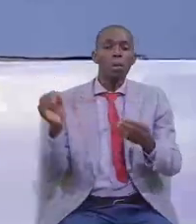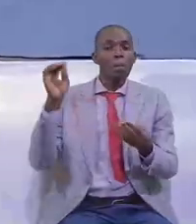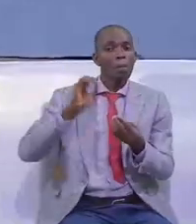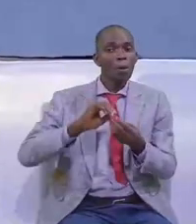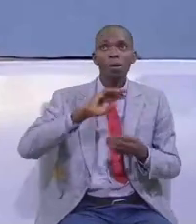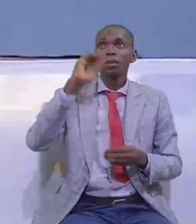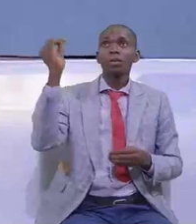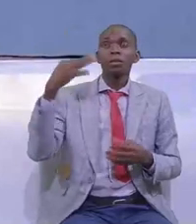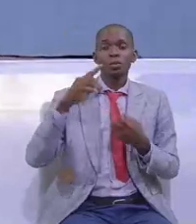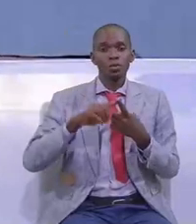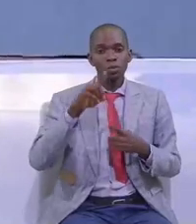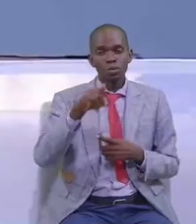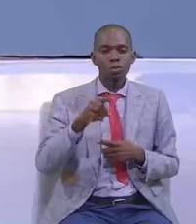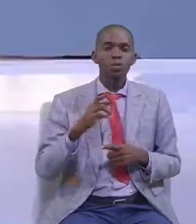avances.